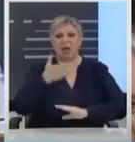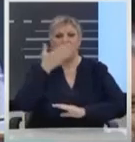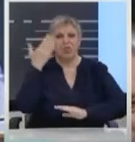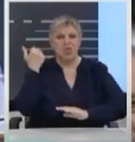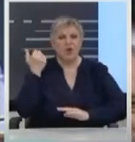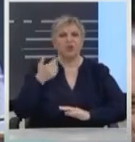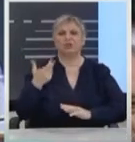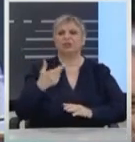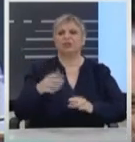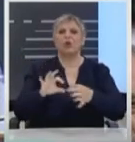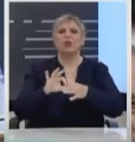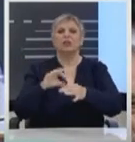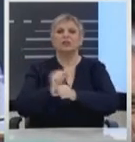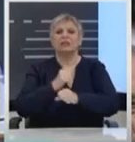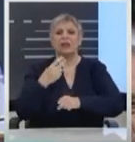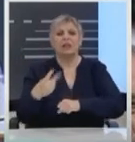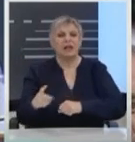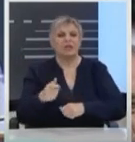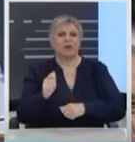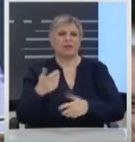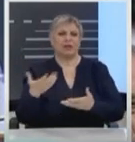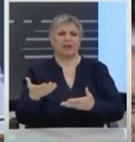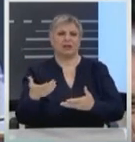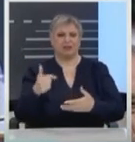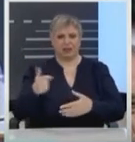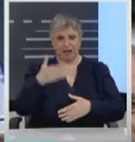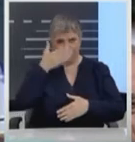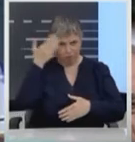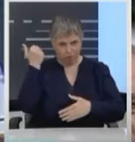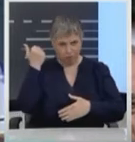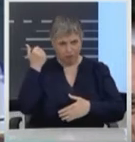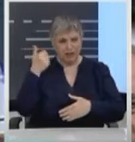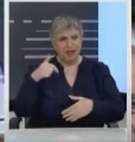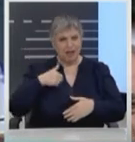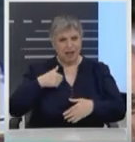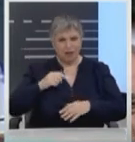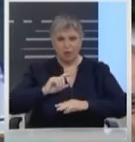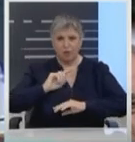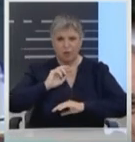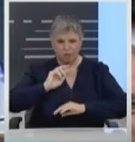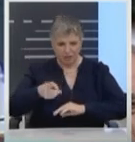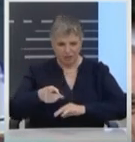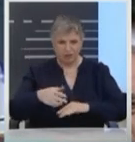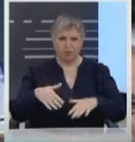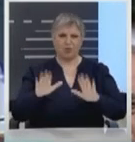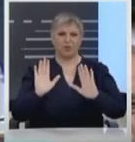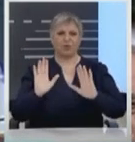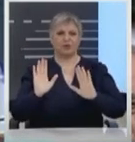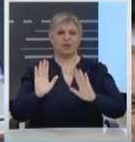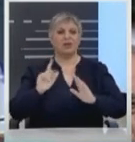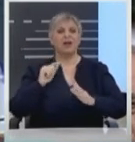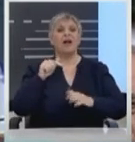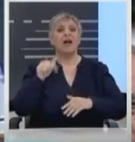δεν είναι η Βουλή που θα το κρίνει. Δεν είναι η Βουλή που θα το κρίνει. Όμως για άλλη μια φορά με είπατε...